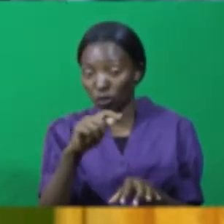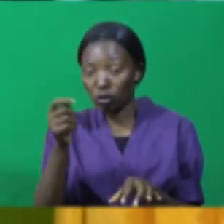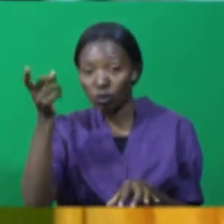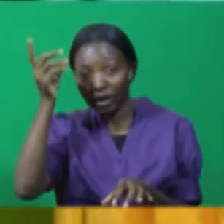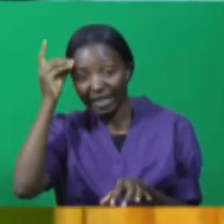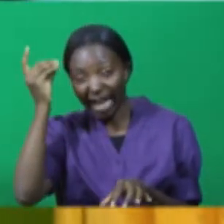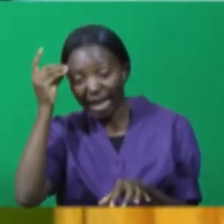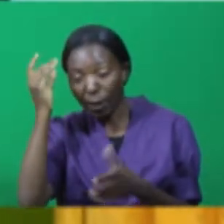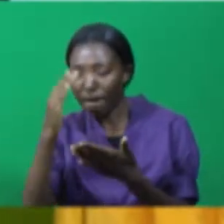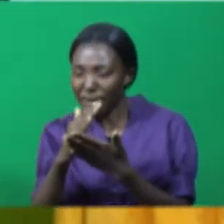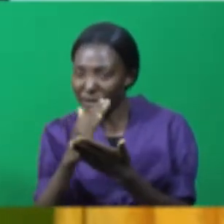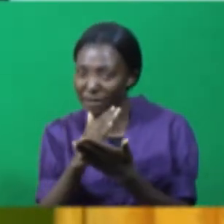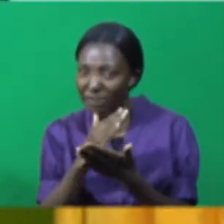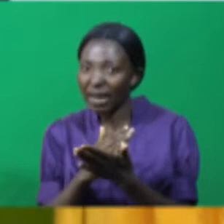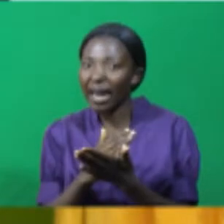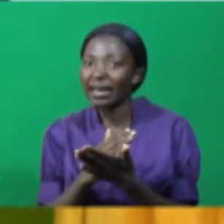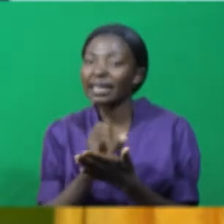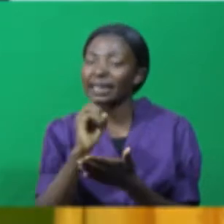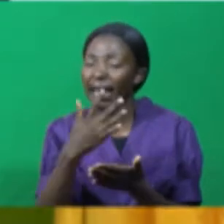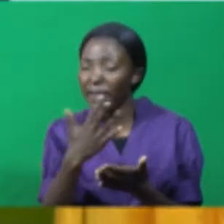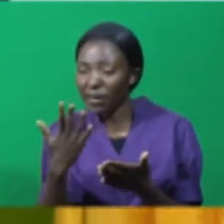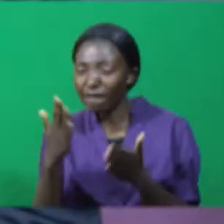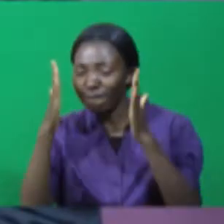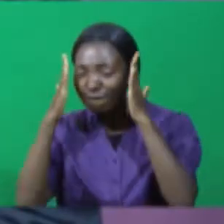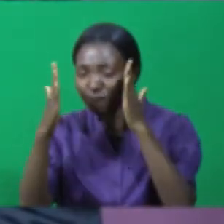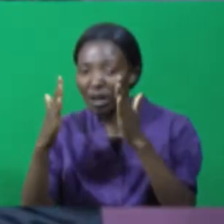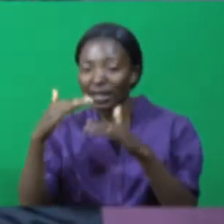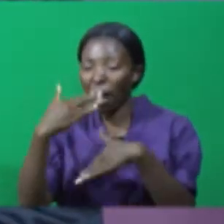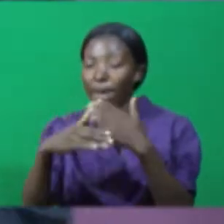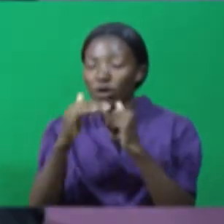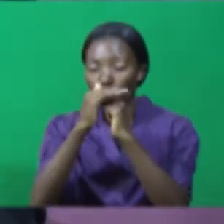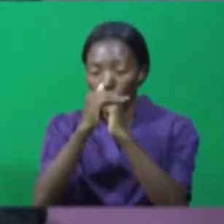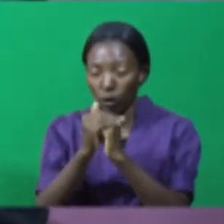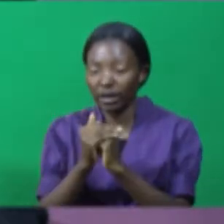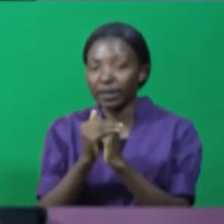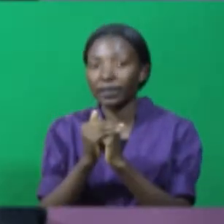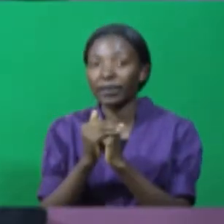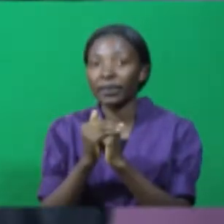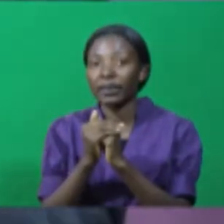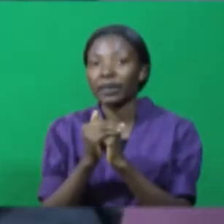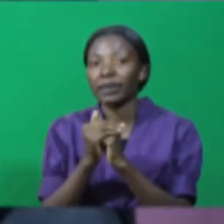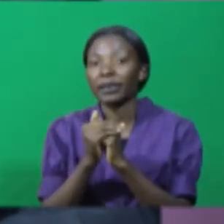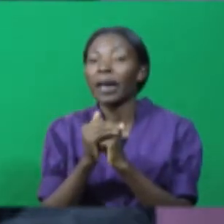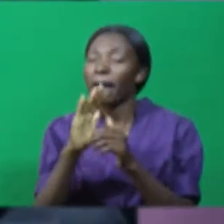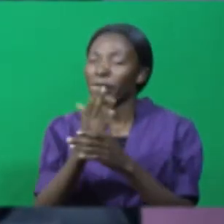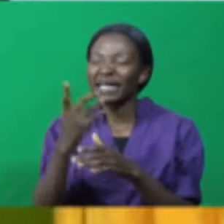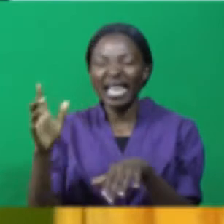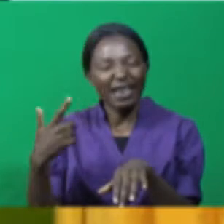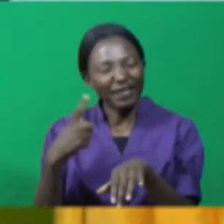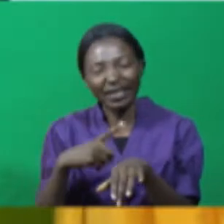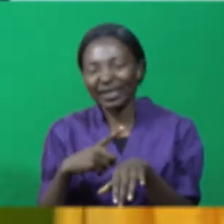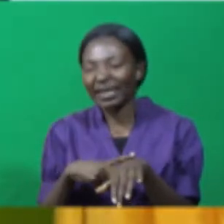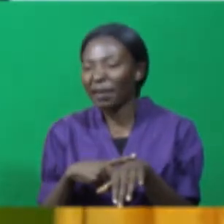itomurongerai musungo wacho wakanangana nekunamata. Saka ma audit aibuda ne clean audit.